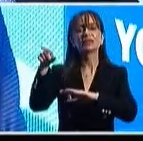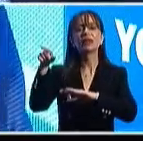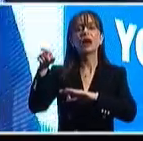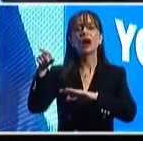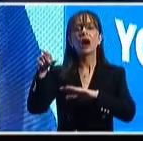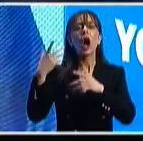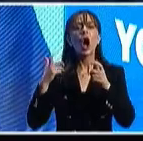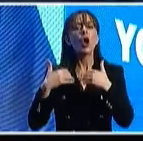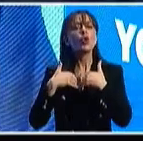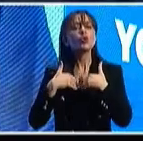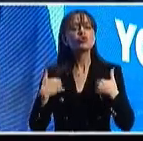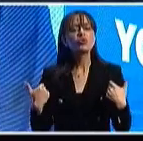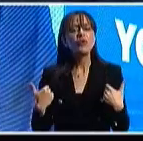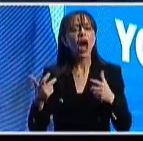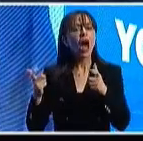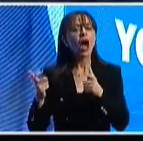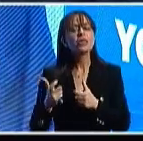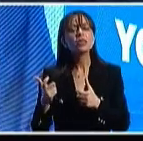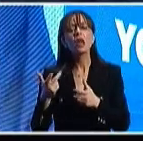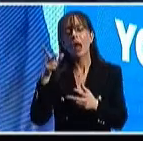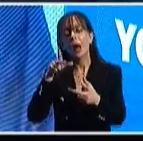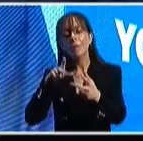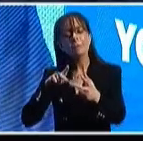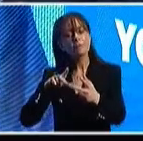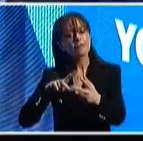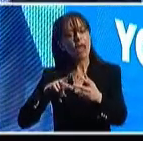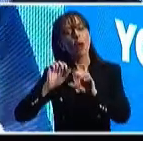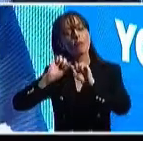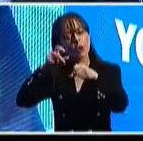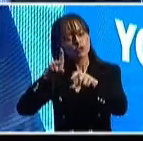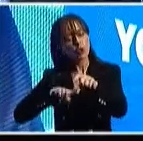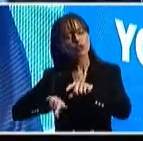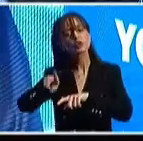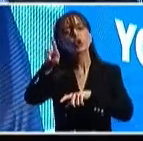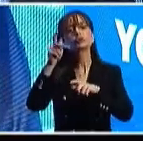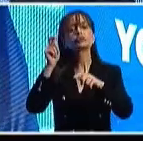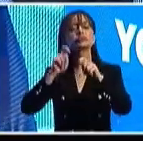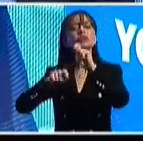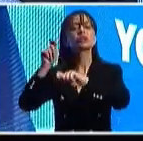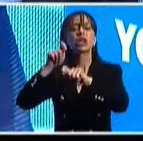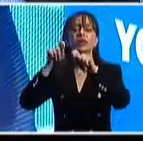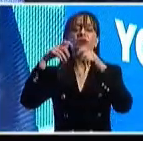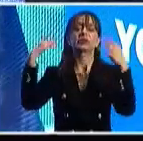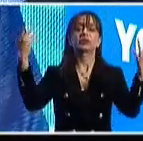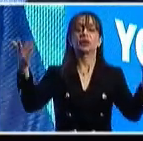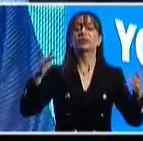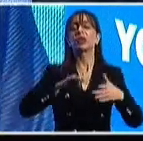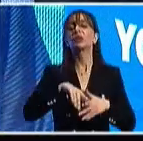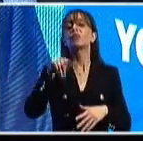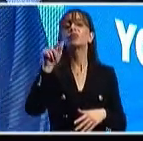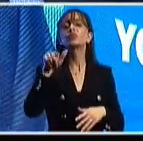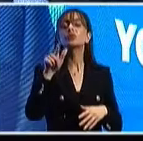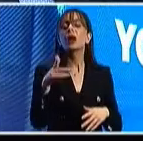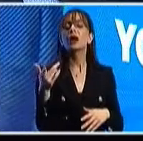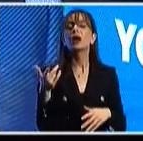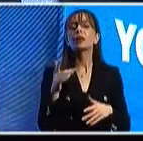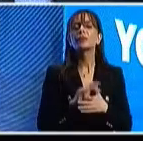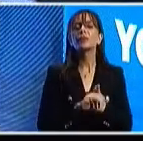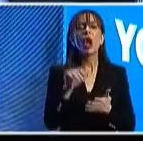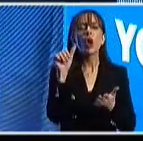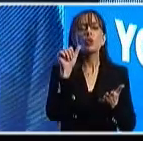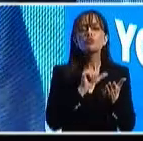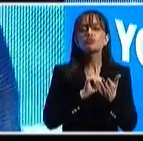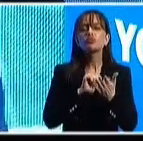emniyetli motor yolları yapacağız ve başta orada kaza kara noktaları olmak üzere tüm